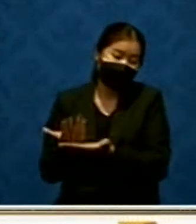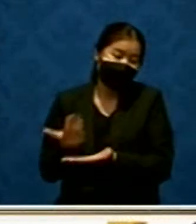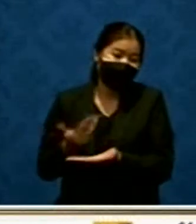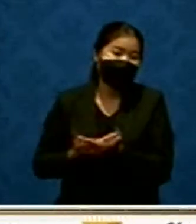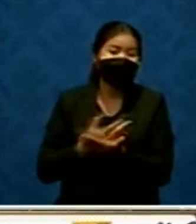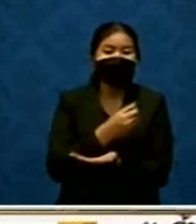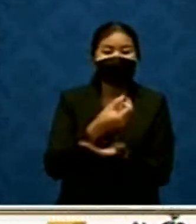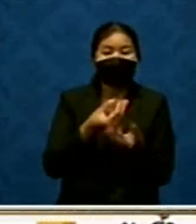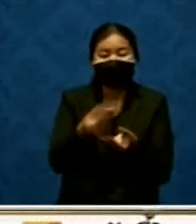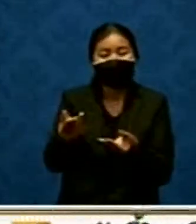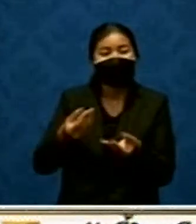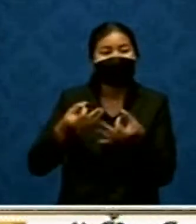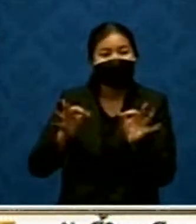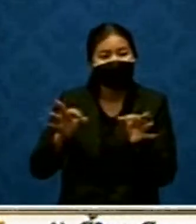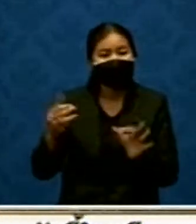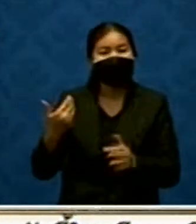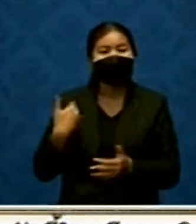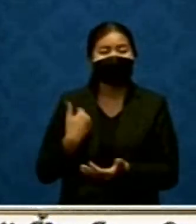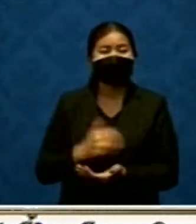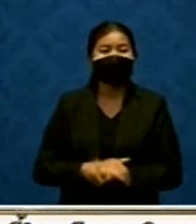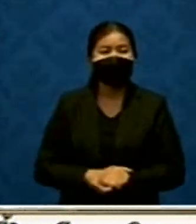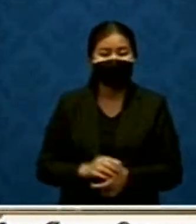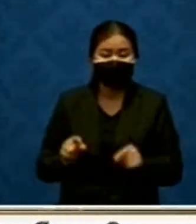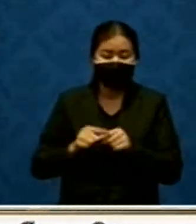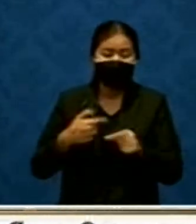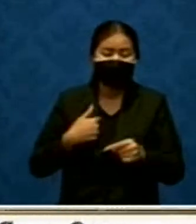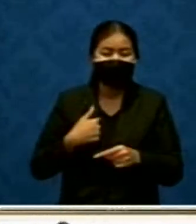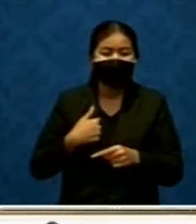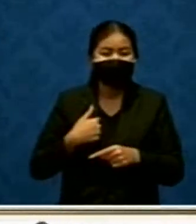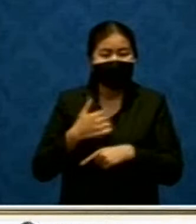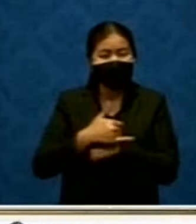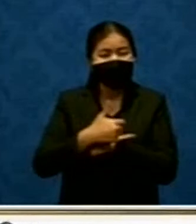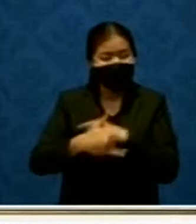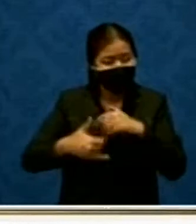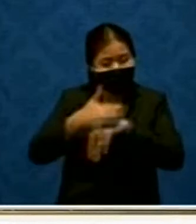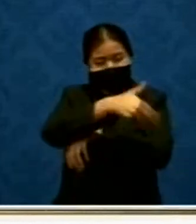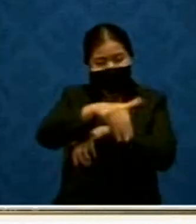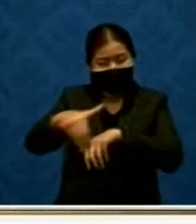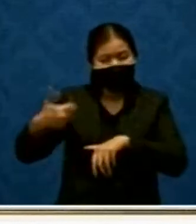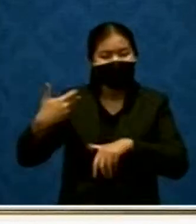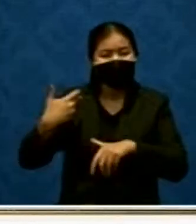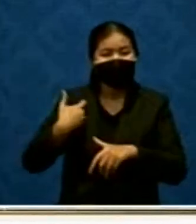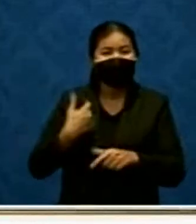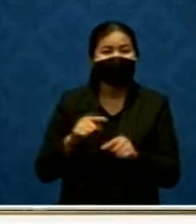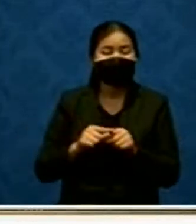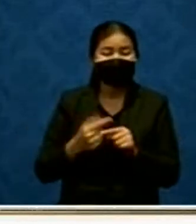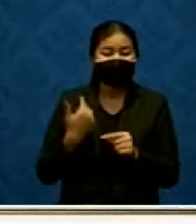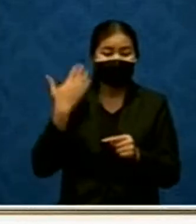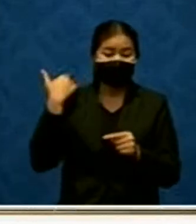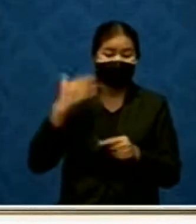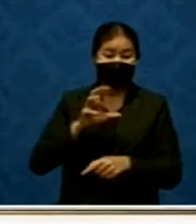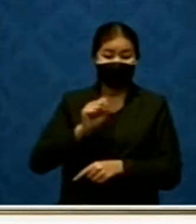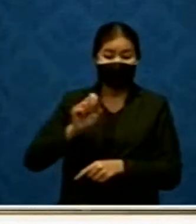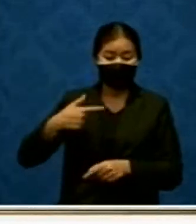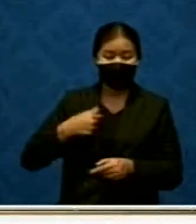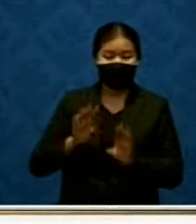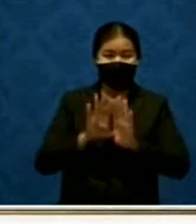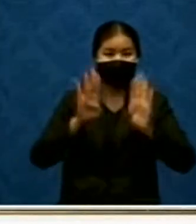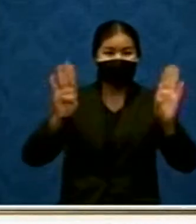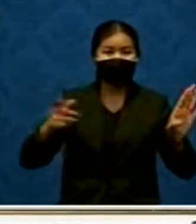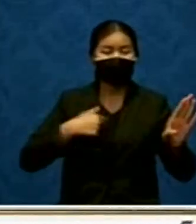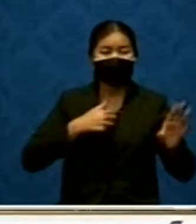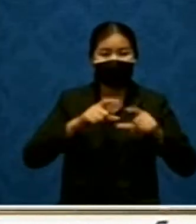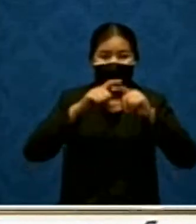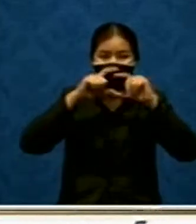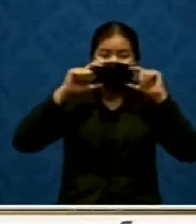โรป เขาก็เปิดหน้ากากันติผมไปที่ Switzerland ไปที่เยีรมัดีเบลเยีวมาเมื่อกอดเปิดสัพา ผมใส่หน้ากากรข